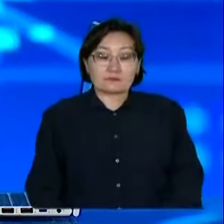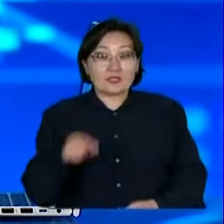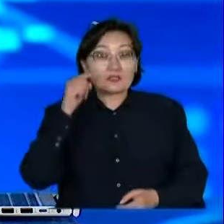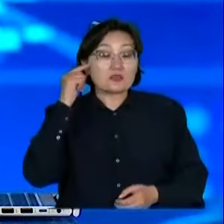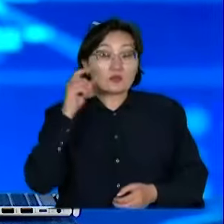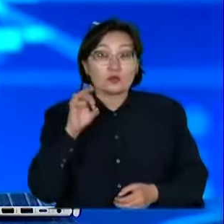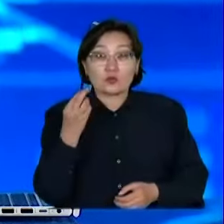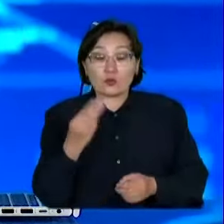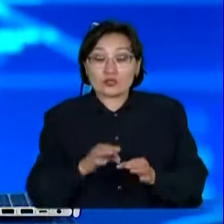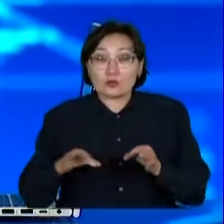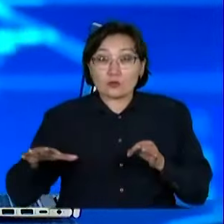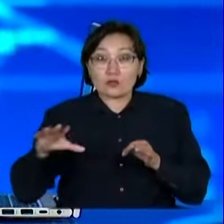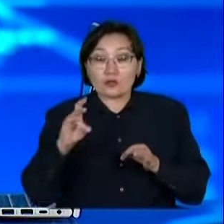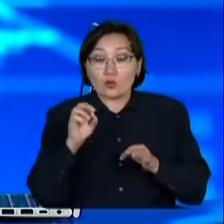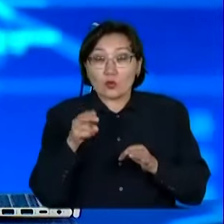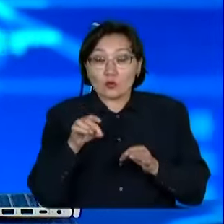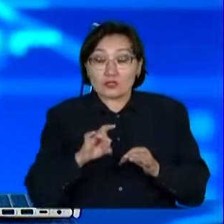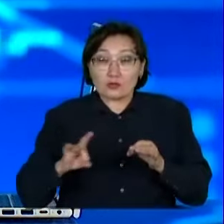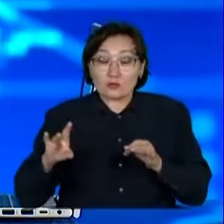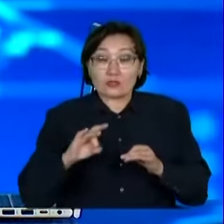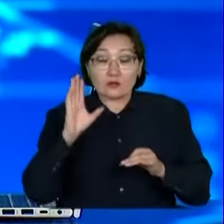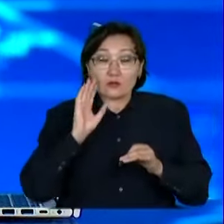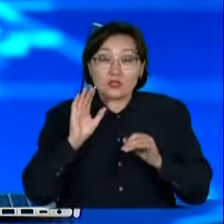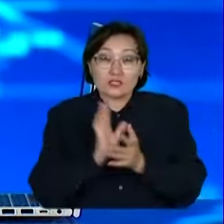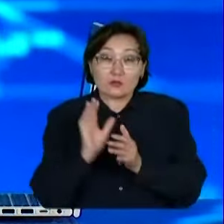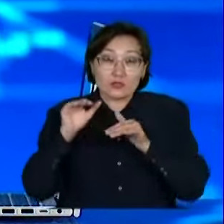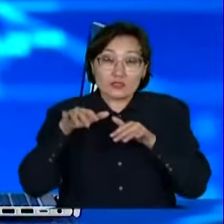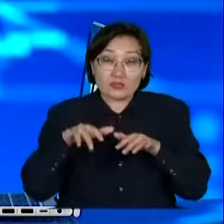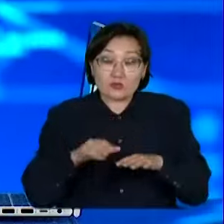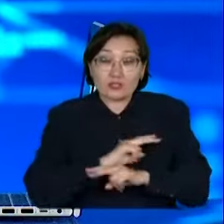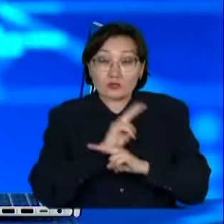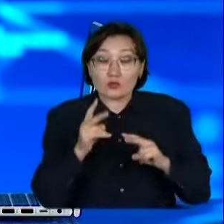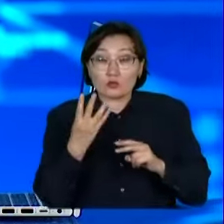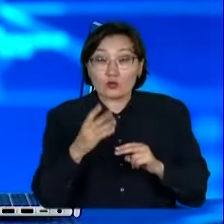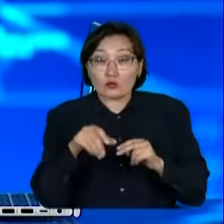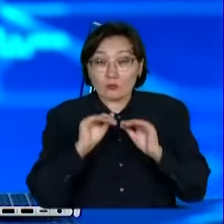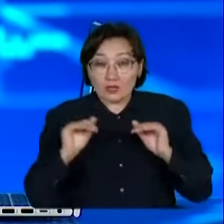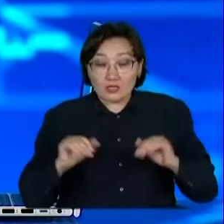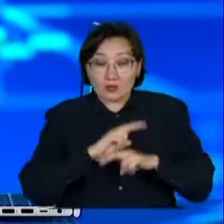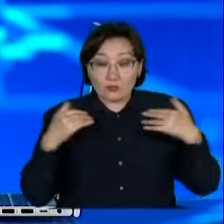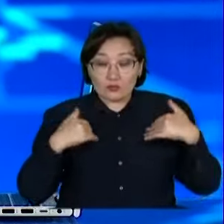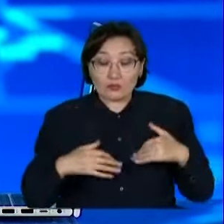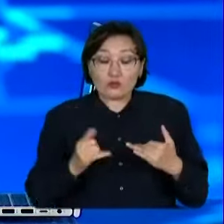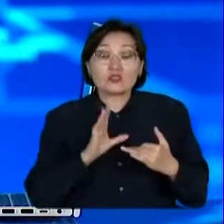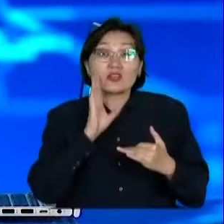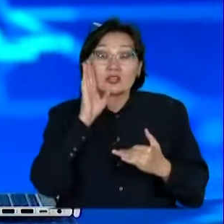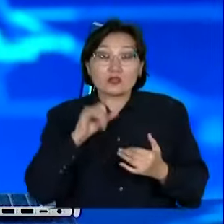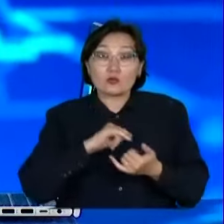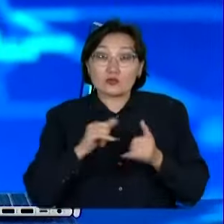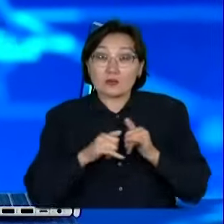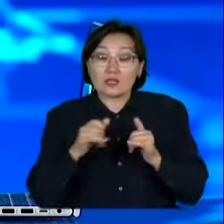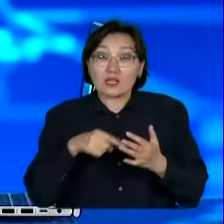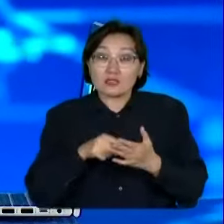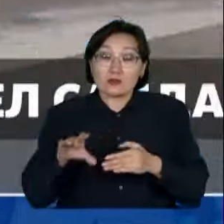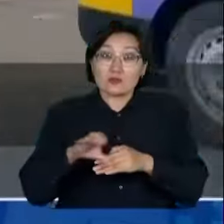Kırgızstan'ın Oş oblısı Nokat Audandağı selden kazı tapkan 4 balanın mäyiti bugün tañerteñ Öskemen qalasına jetkizildi. Ömürden ötken